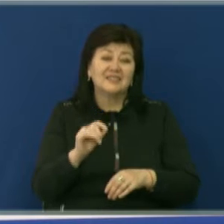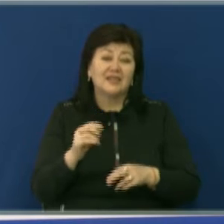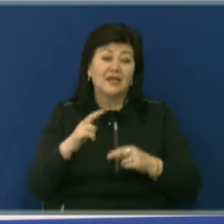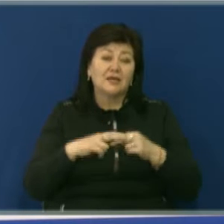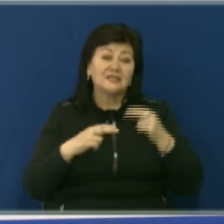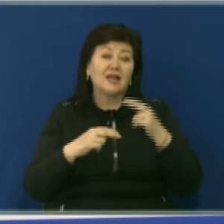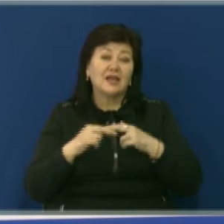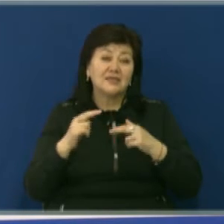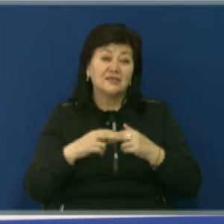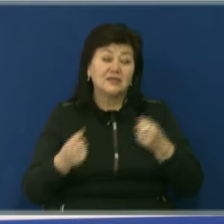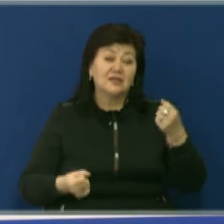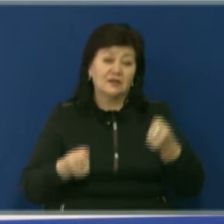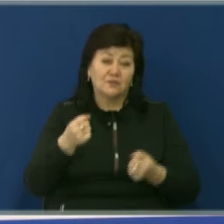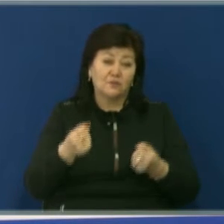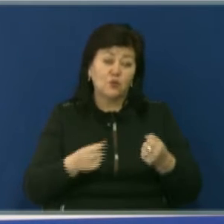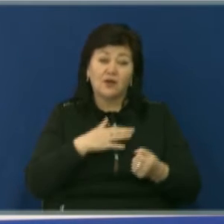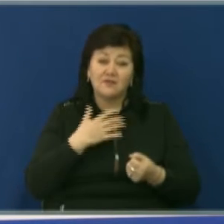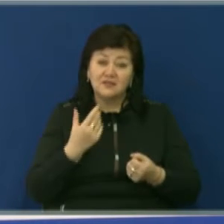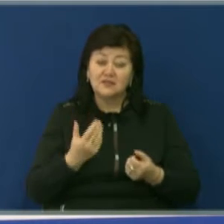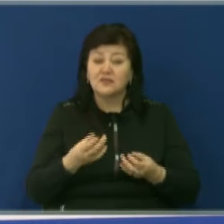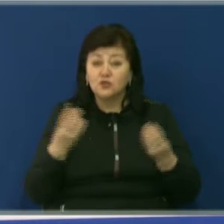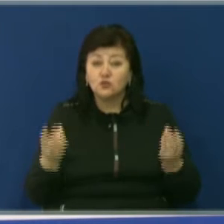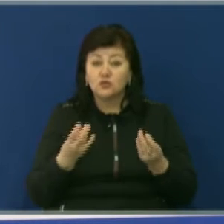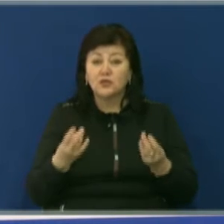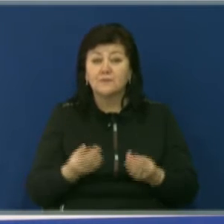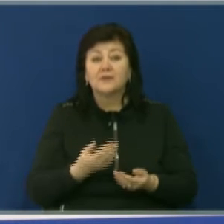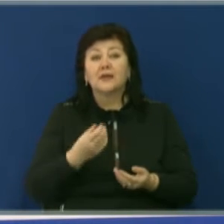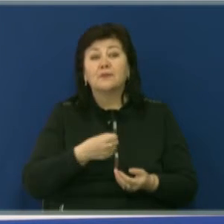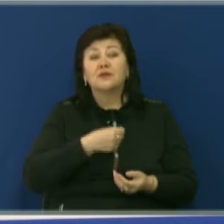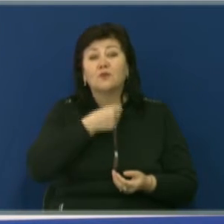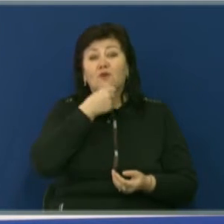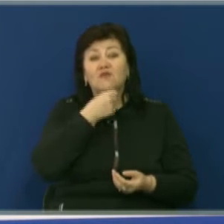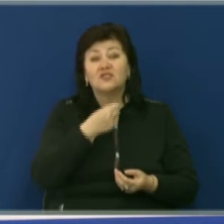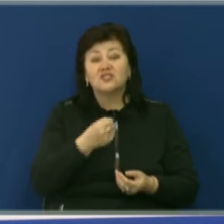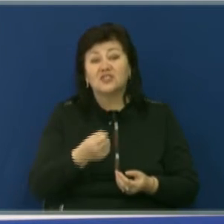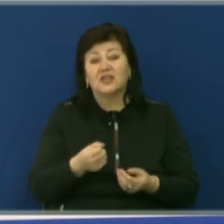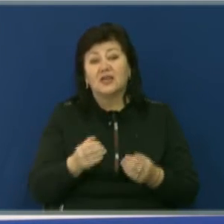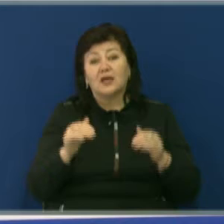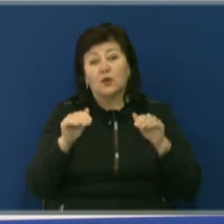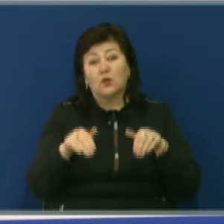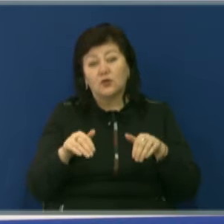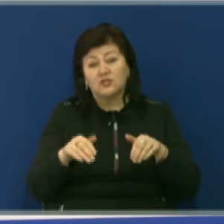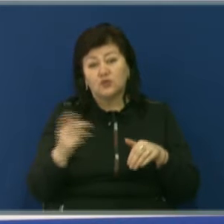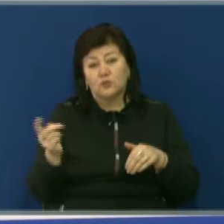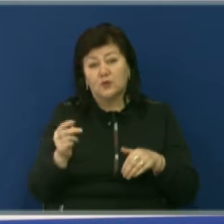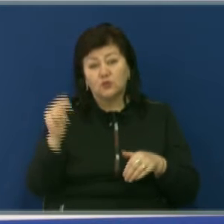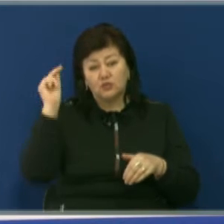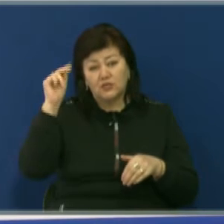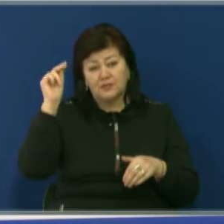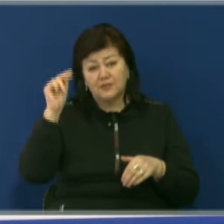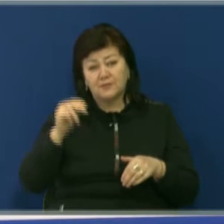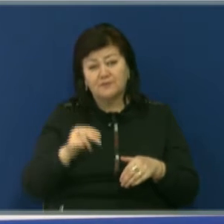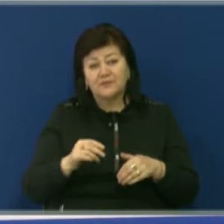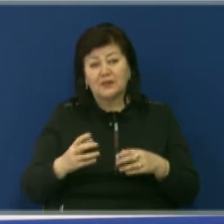қалаушылар, жүргізушілер сұранысқа ие. Сондай-ақ колледждер мен жоғары оқу орындарының түлектері үшін алғашқы жұмыс орны арнайы жобасы